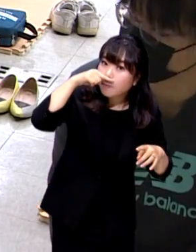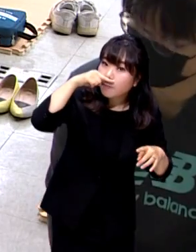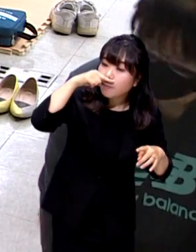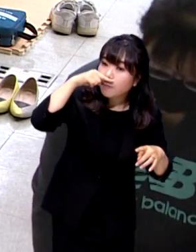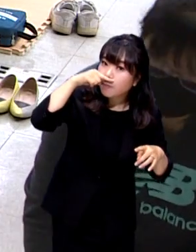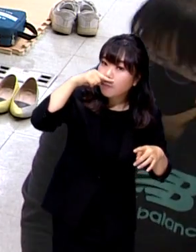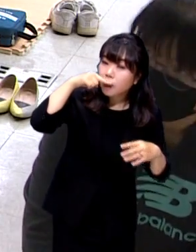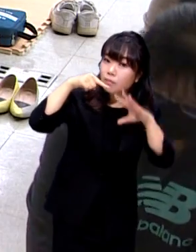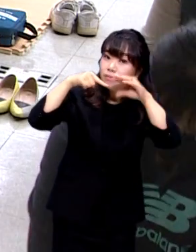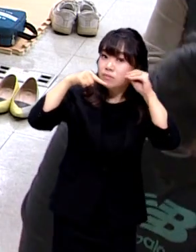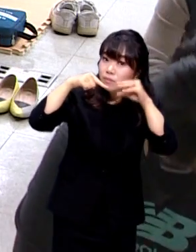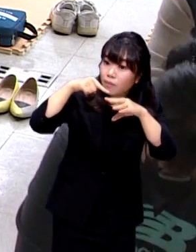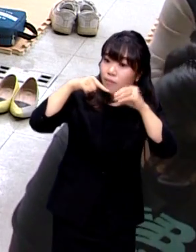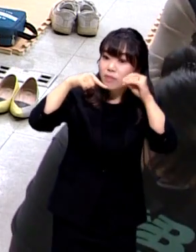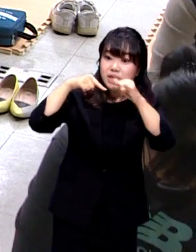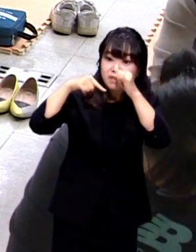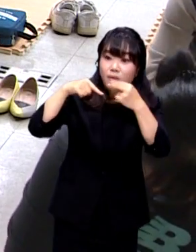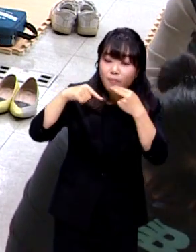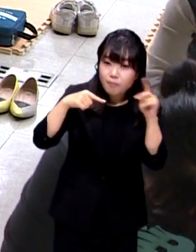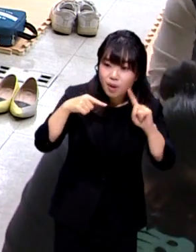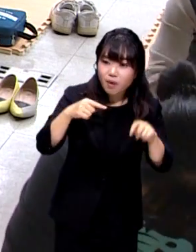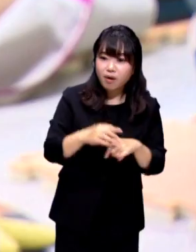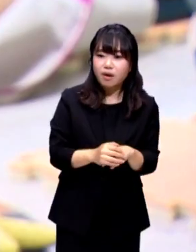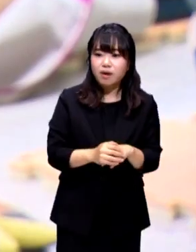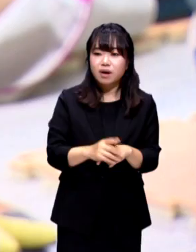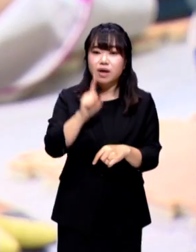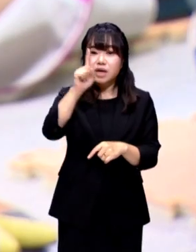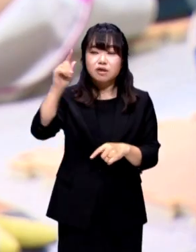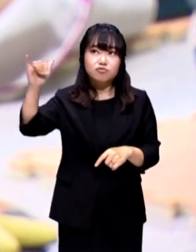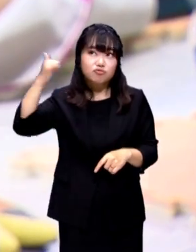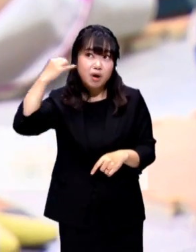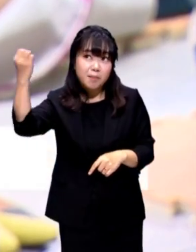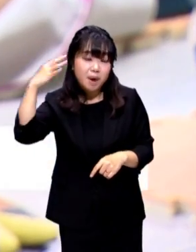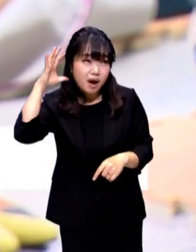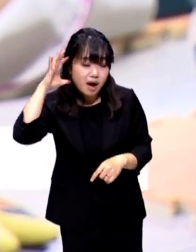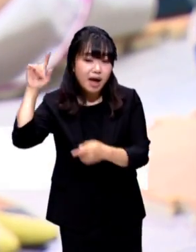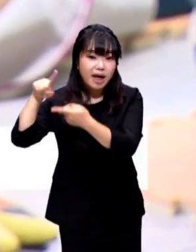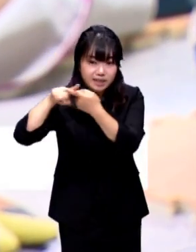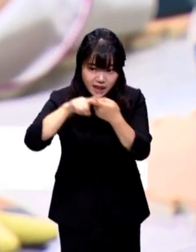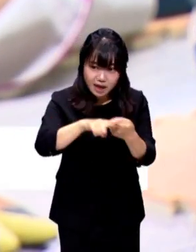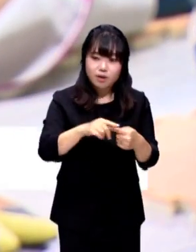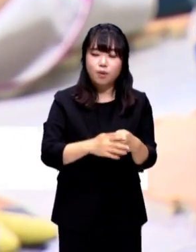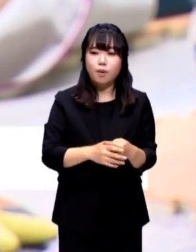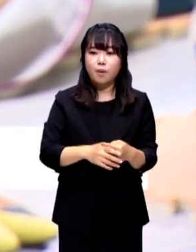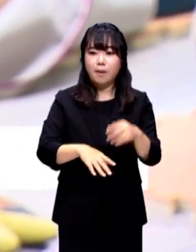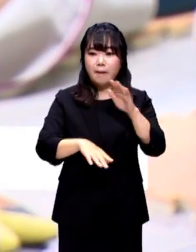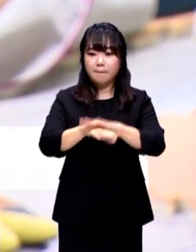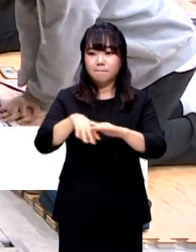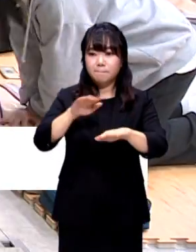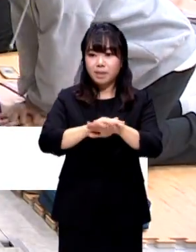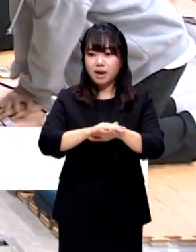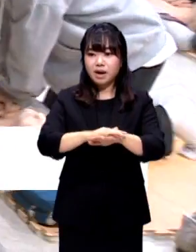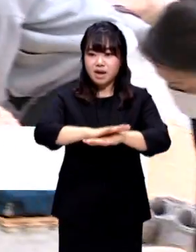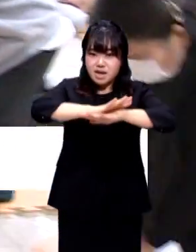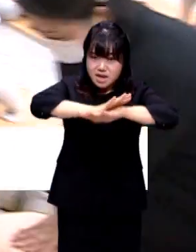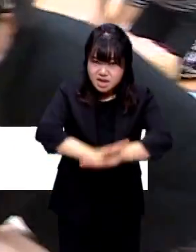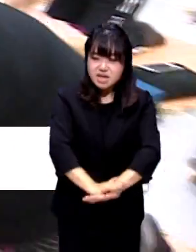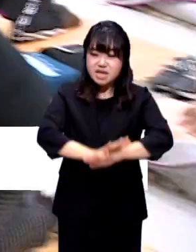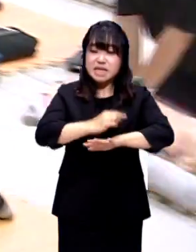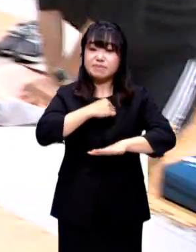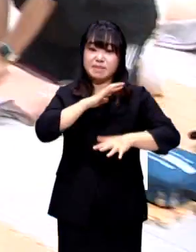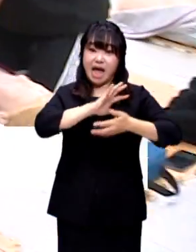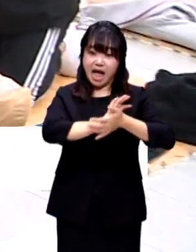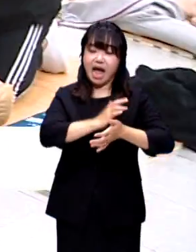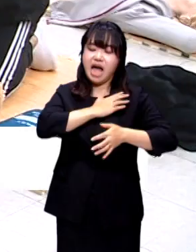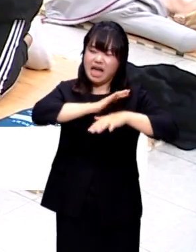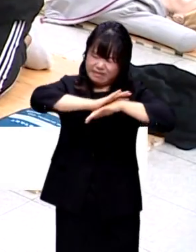쓰러진 환자의 의식 여부를 확인하고 119 안내에 따라 처치합니다. 두 팔을 세워 구호에 맞춰 심정지